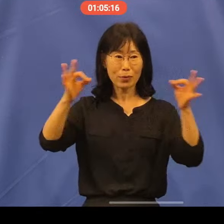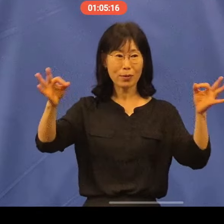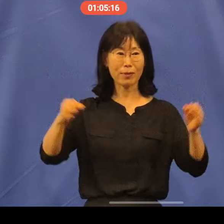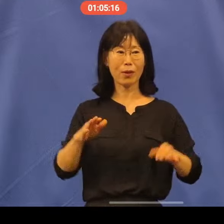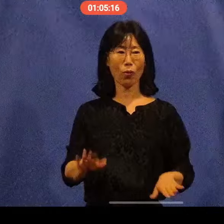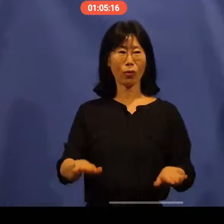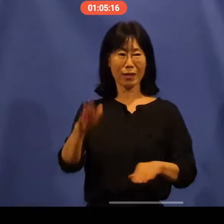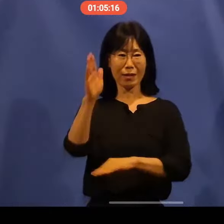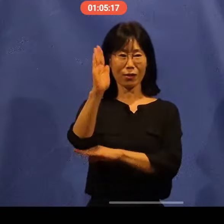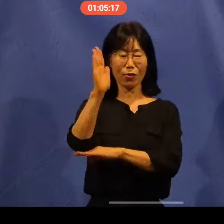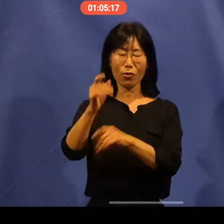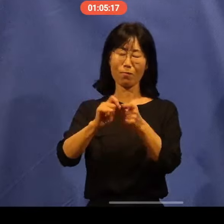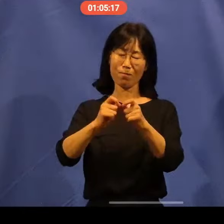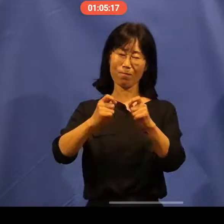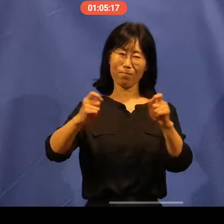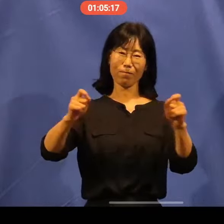길어졌습니다,